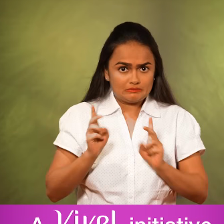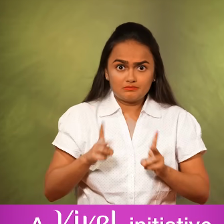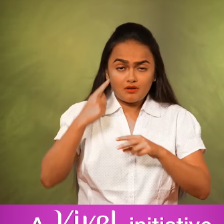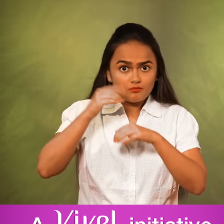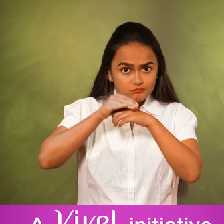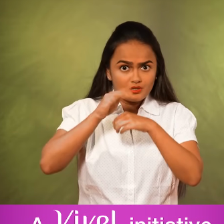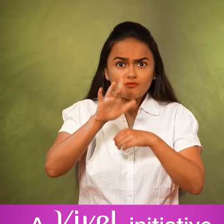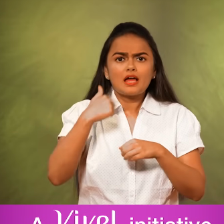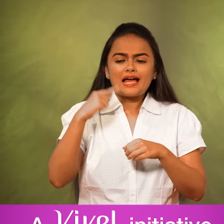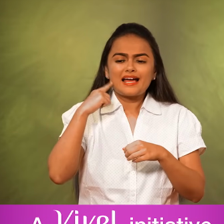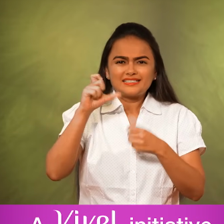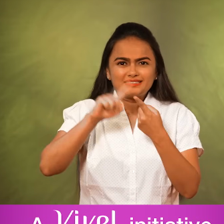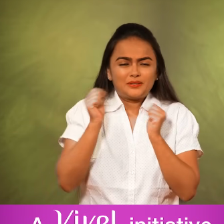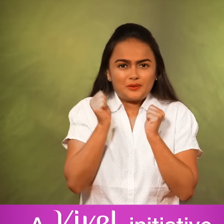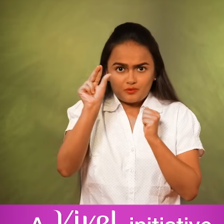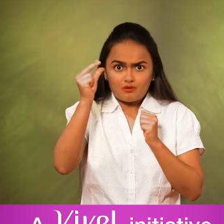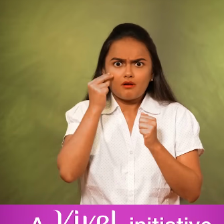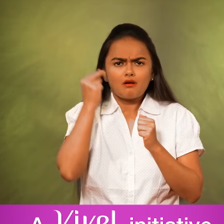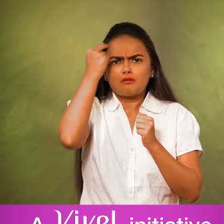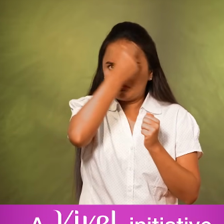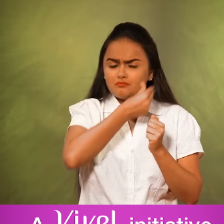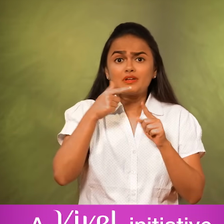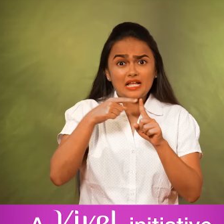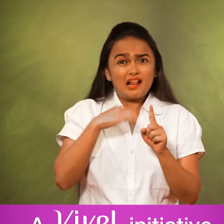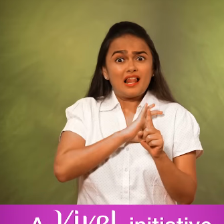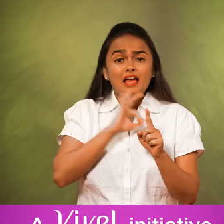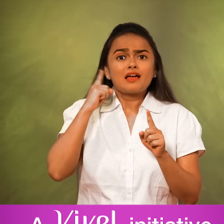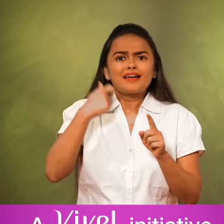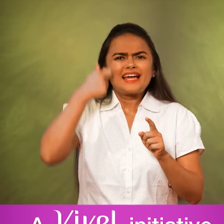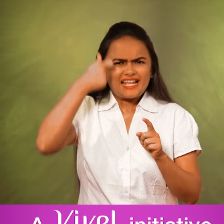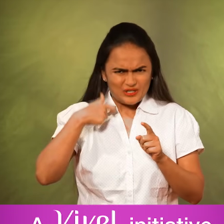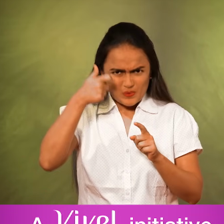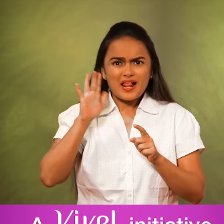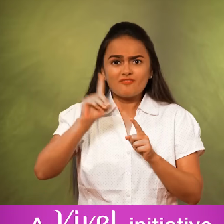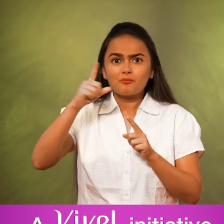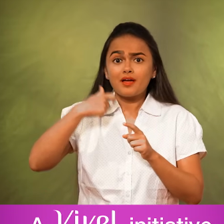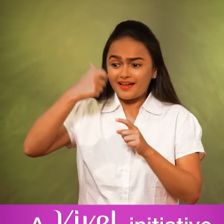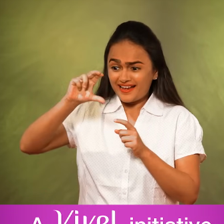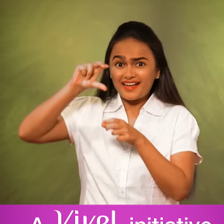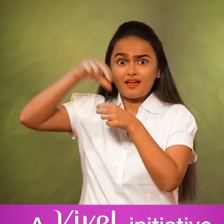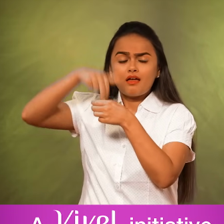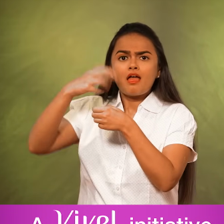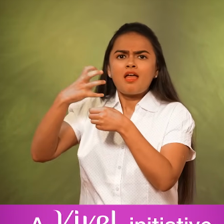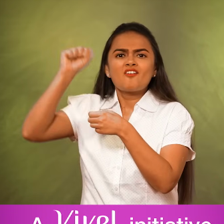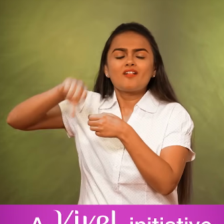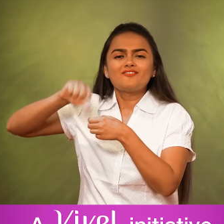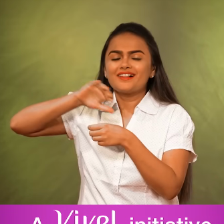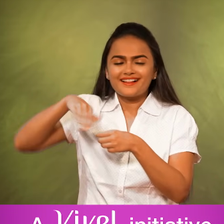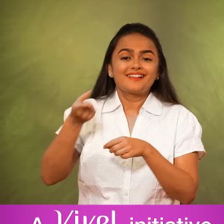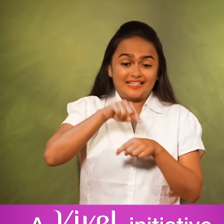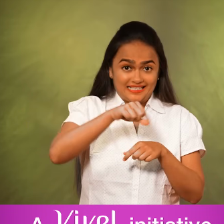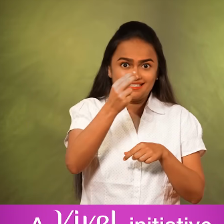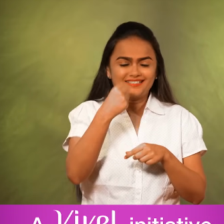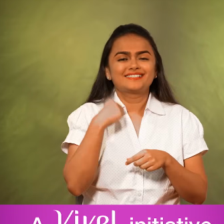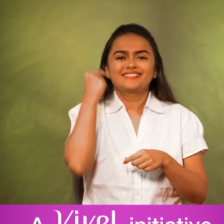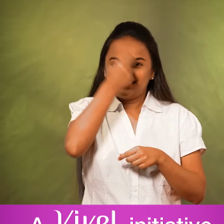अभी भी बहुत ज़्यादा है. तो मैं क्या करती हूँ? I take some ice and like go all over my face. I like to do this with an ice roller, but आज मेरा ice roller का जो ice था